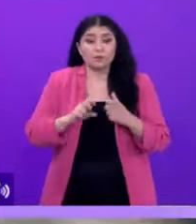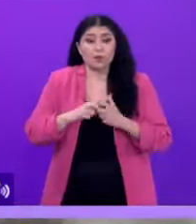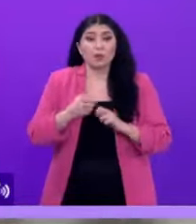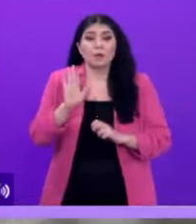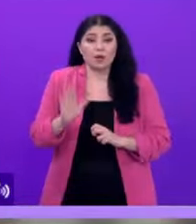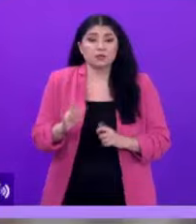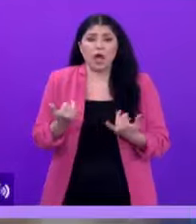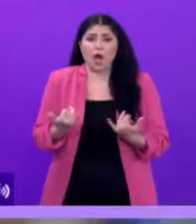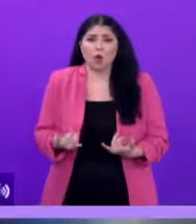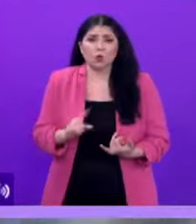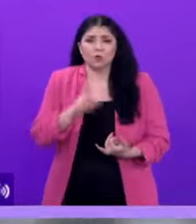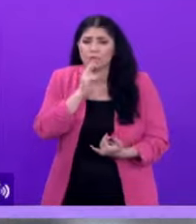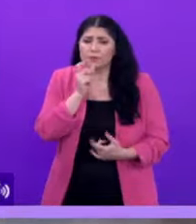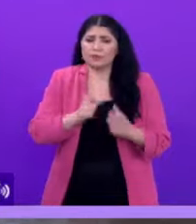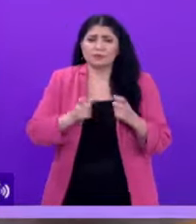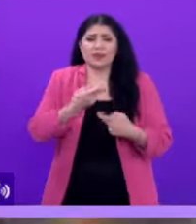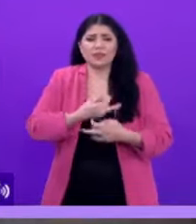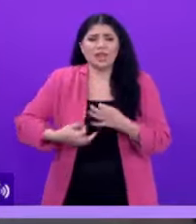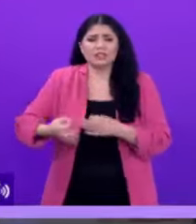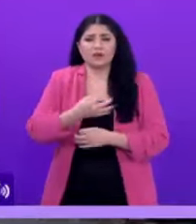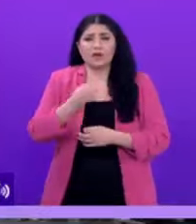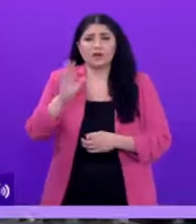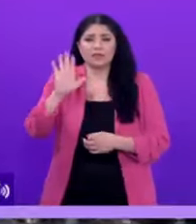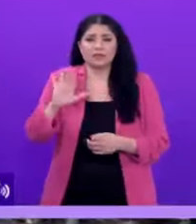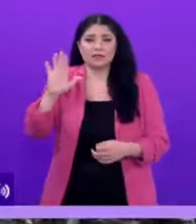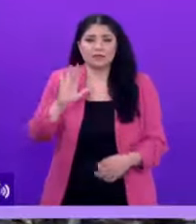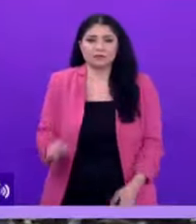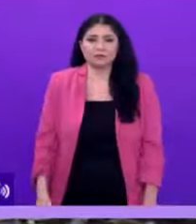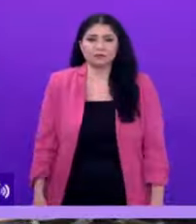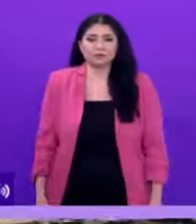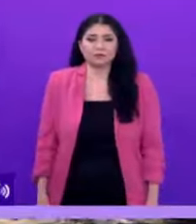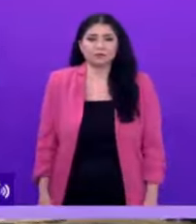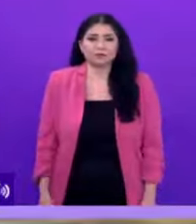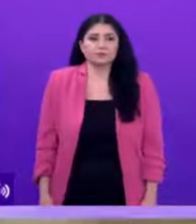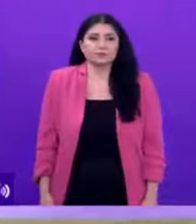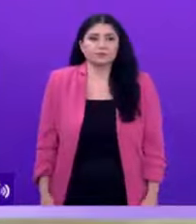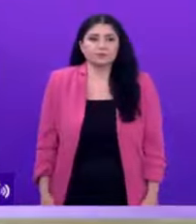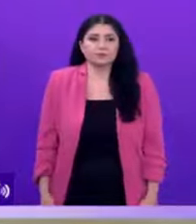acest moment nu se pune problemă pentru că din informații...